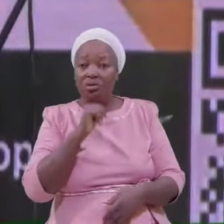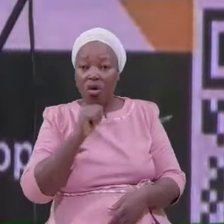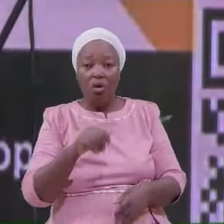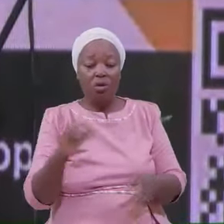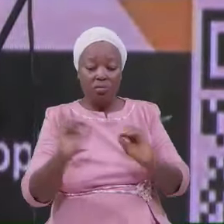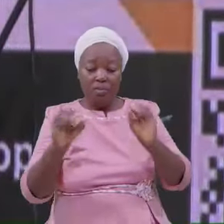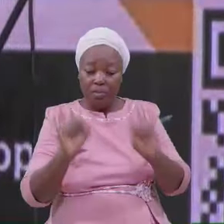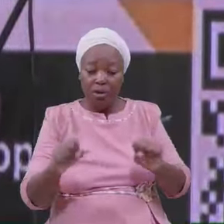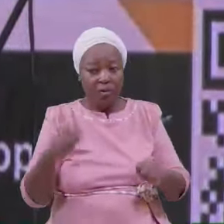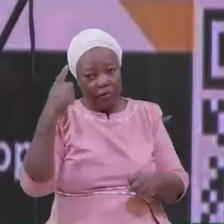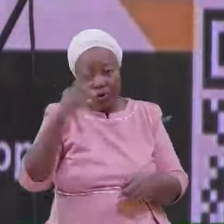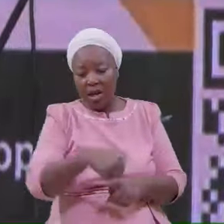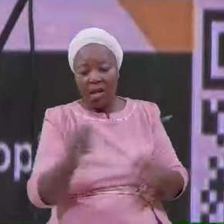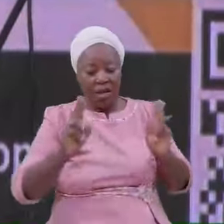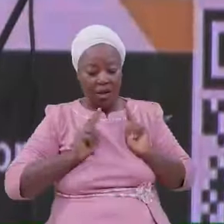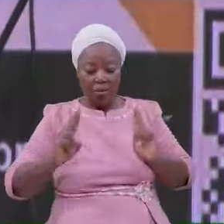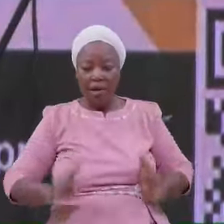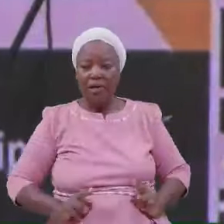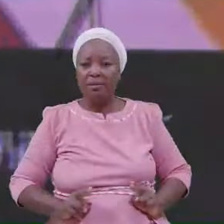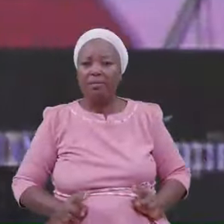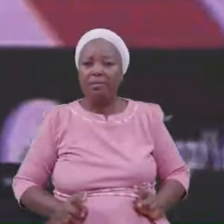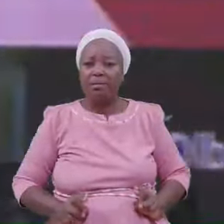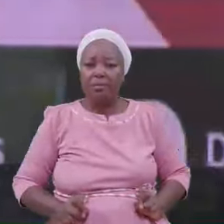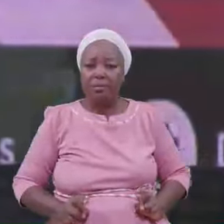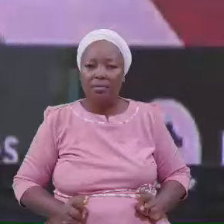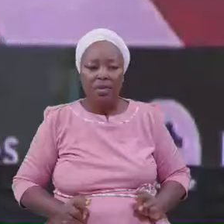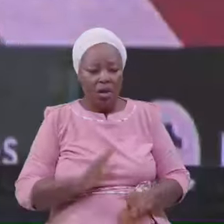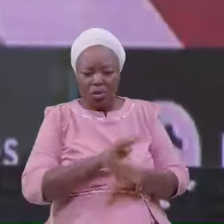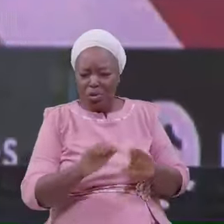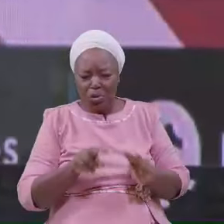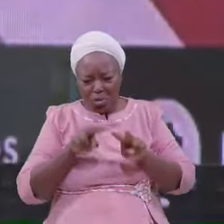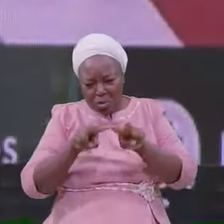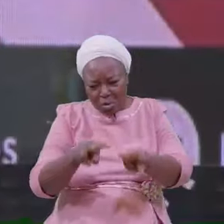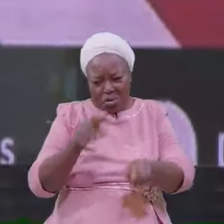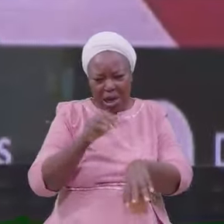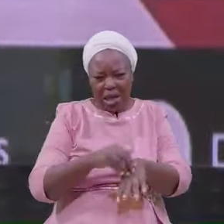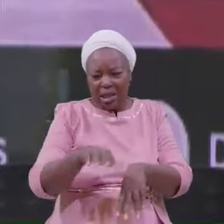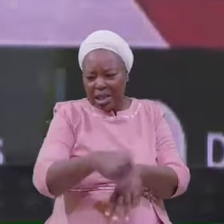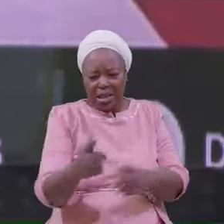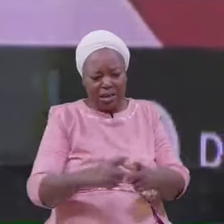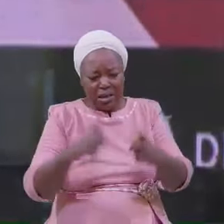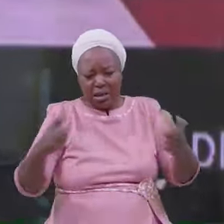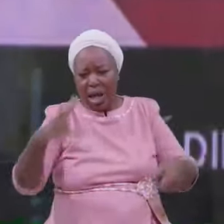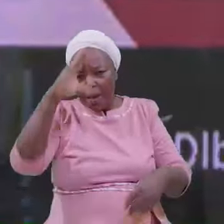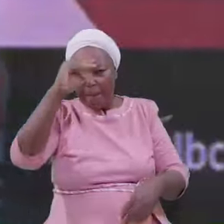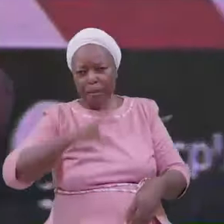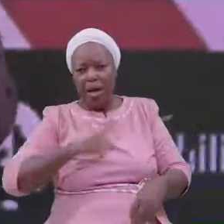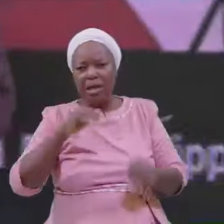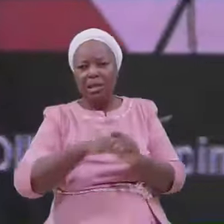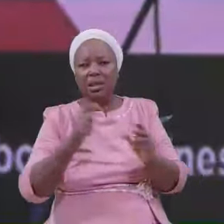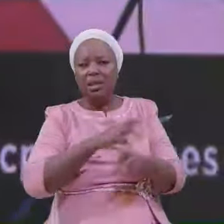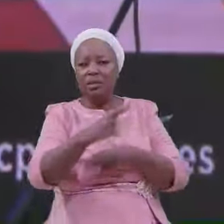human. Impossible ito sa isip ng mga don't tao. Look at any great man in the world. Kahit